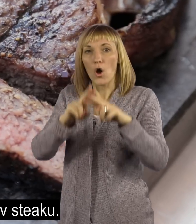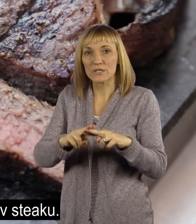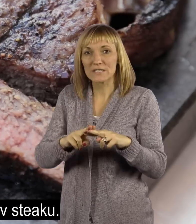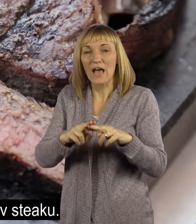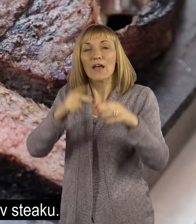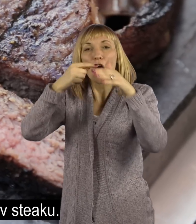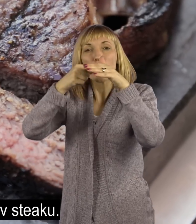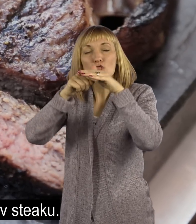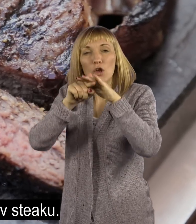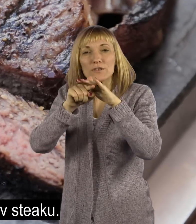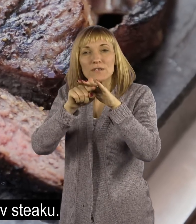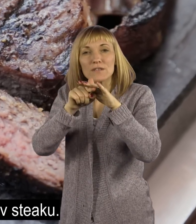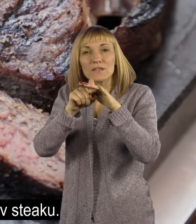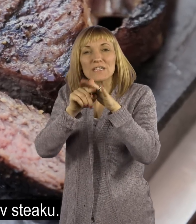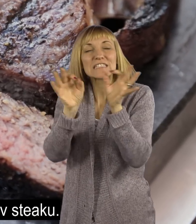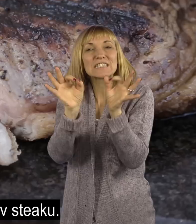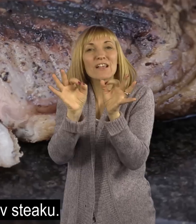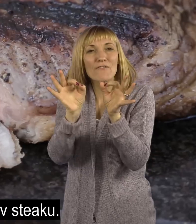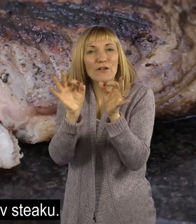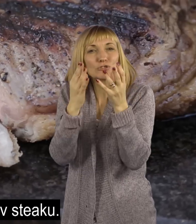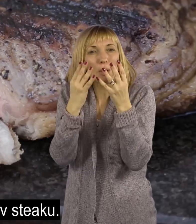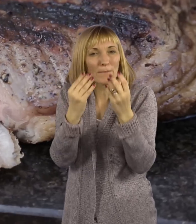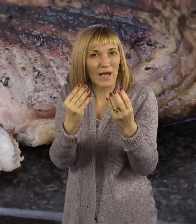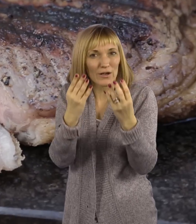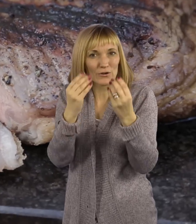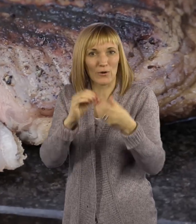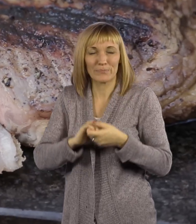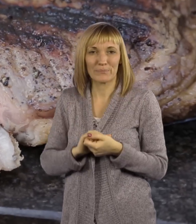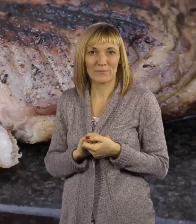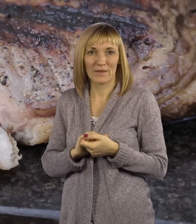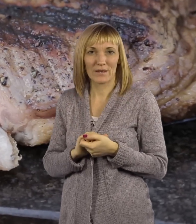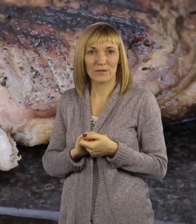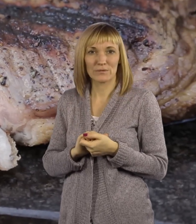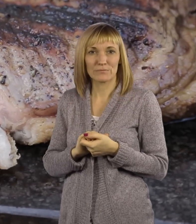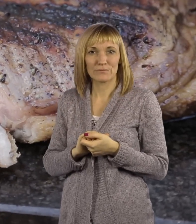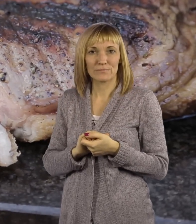ostane vsa sočnost potem v samem steku notri.